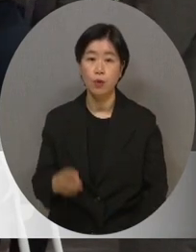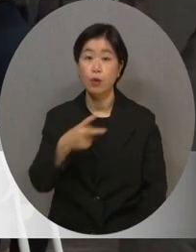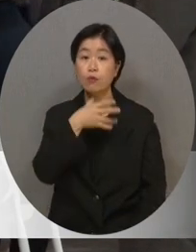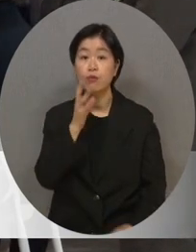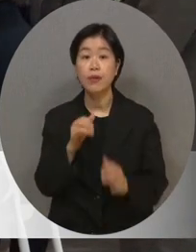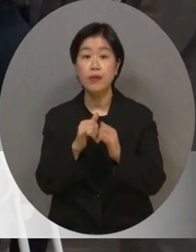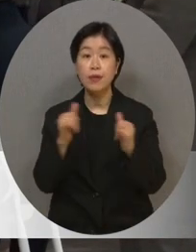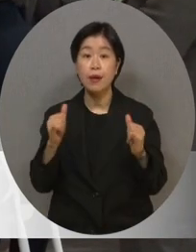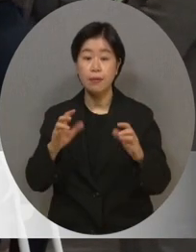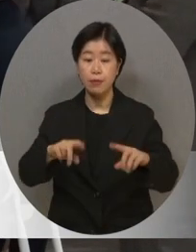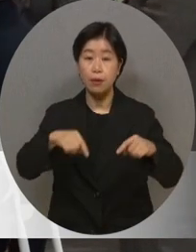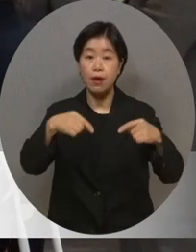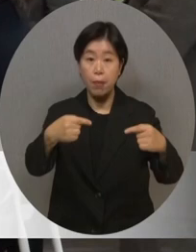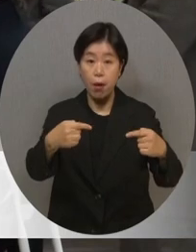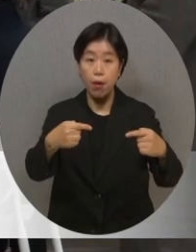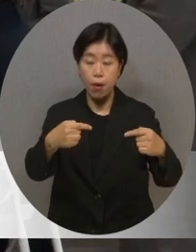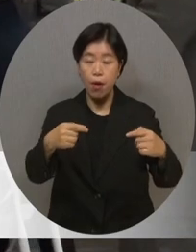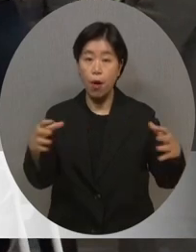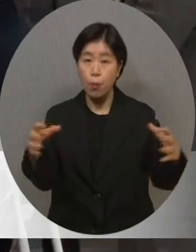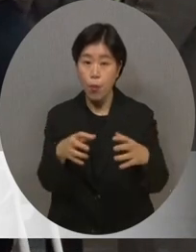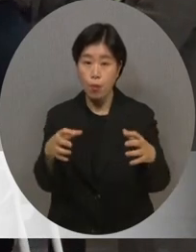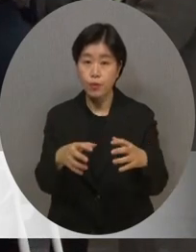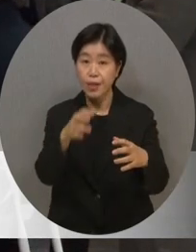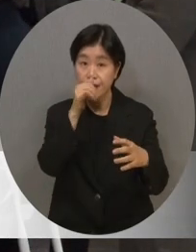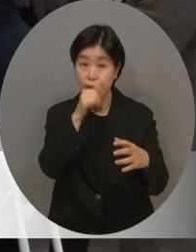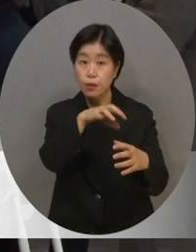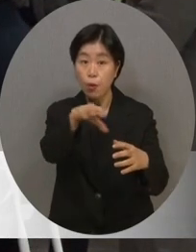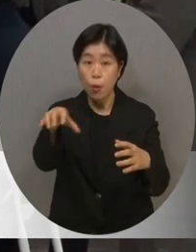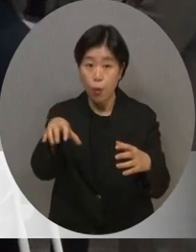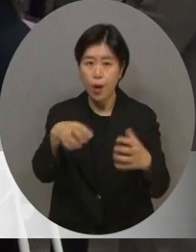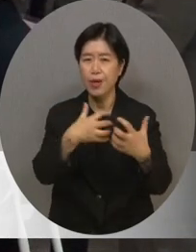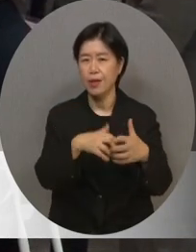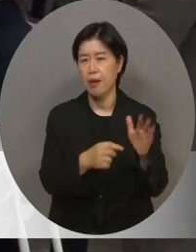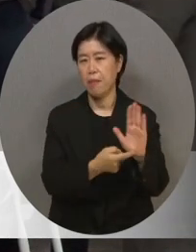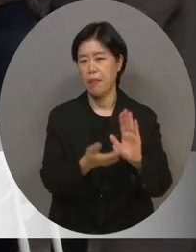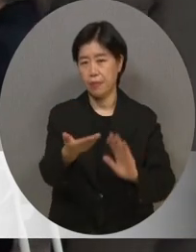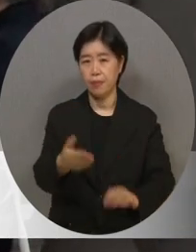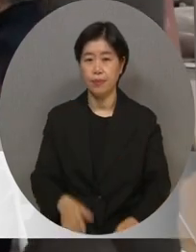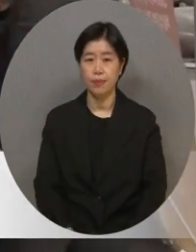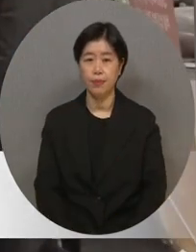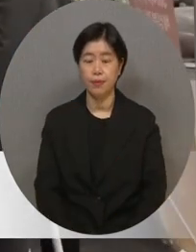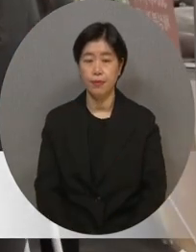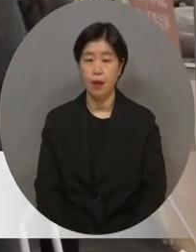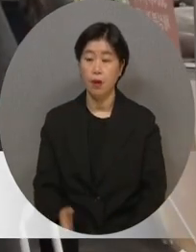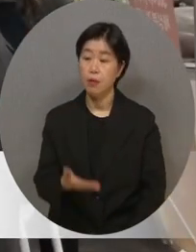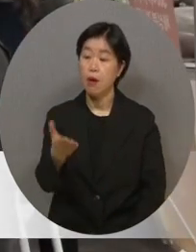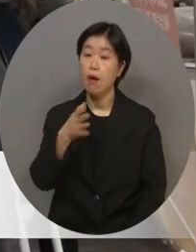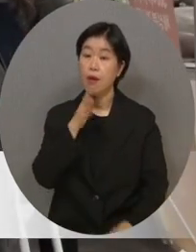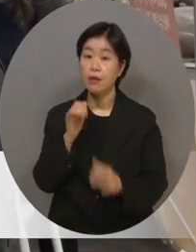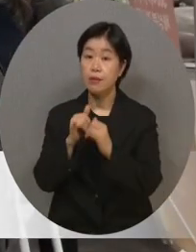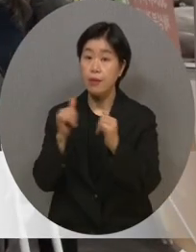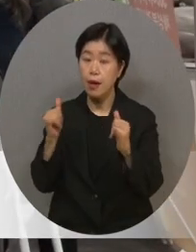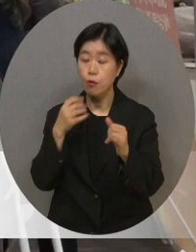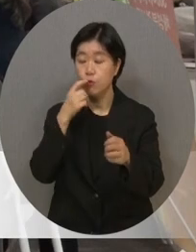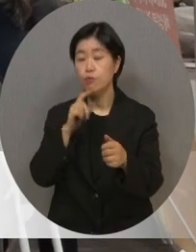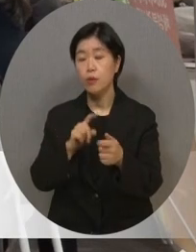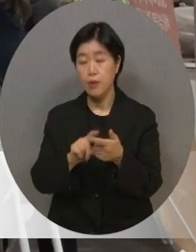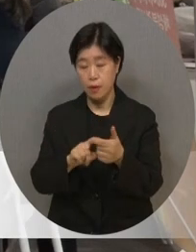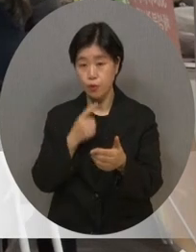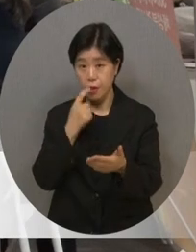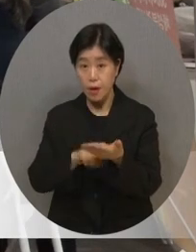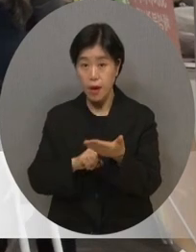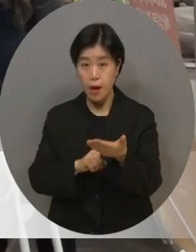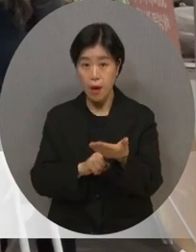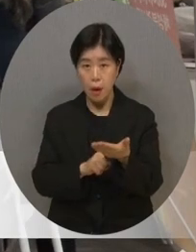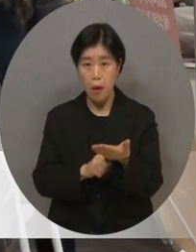시니어분들이 참여하고 접근하실 수 있는 많은 곳에서 만나보실 수 있습니다. 어르신들께서 편하고 쉽게 접근할 수 있고